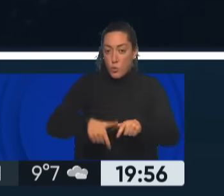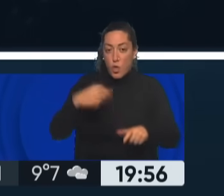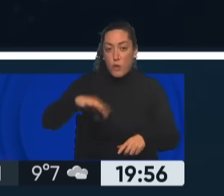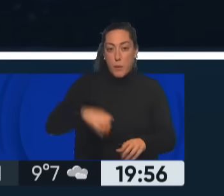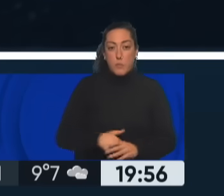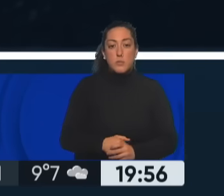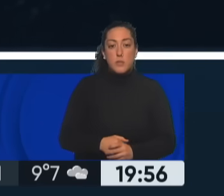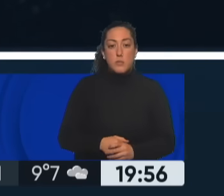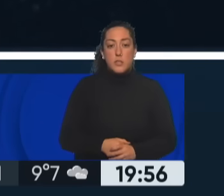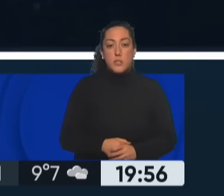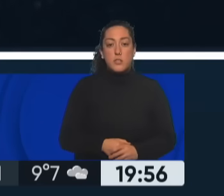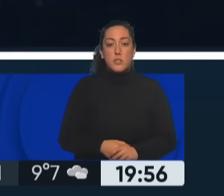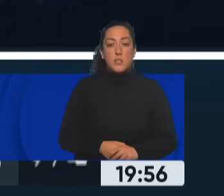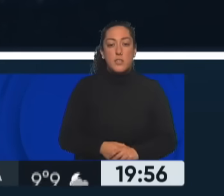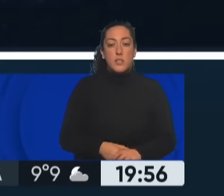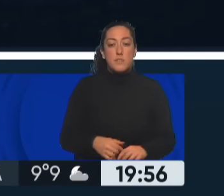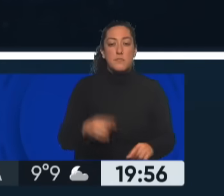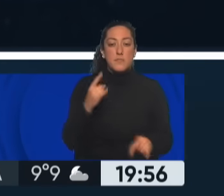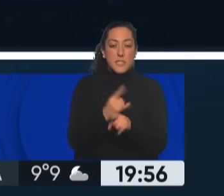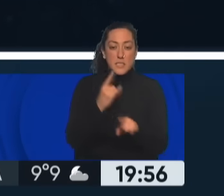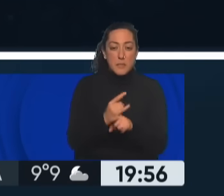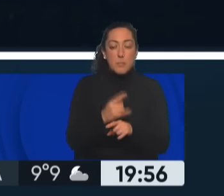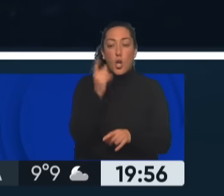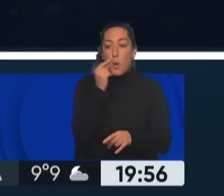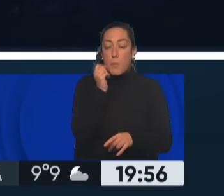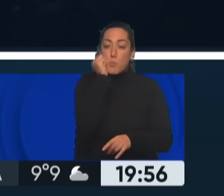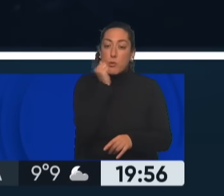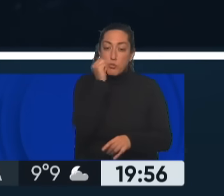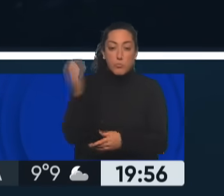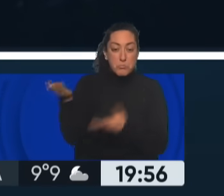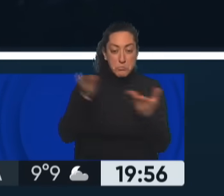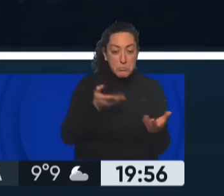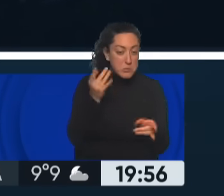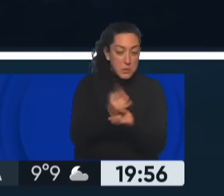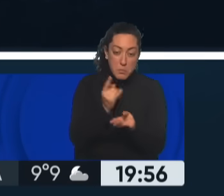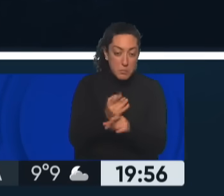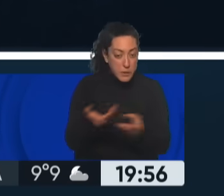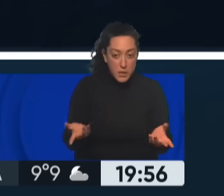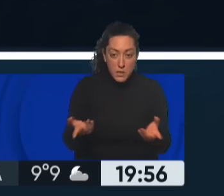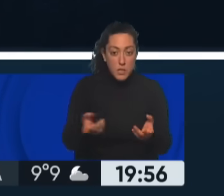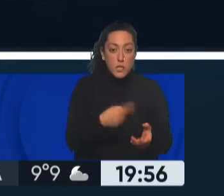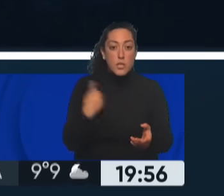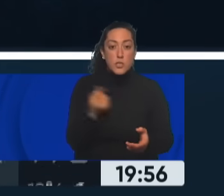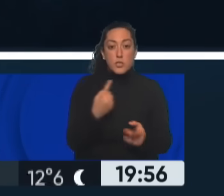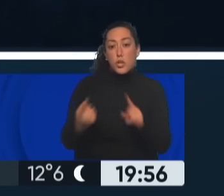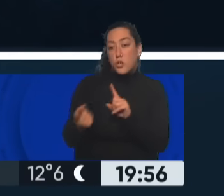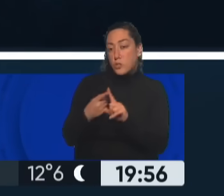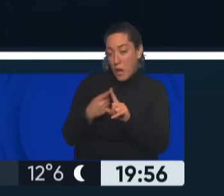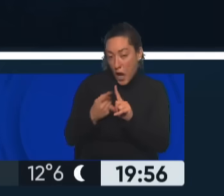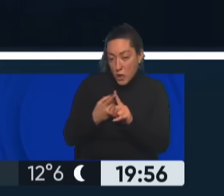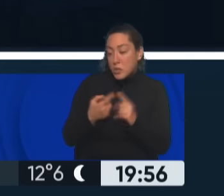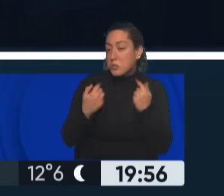средствами. Мы всегда рады видеть господина Виткоффа в Москве и всегда рады контактам с господином Виткоффом.